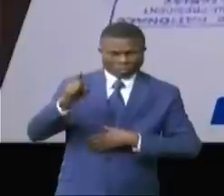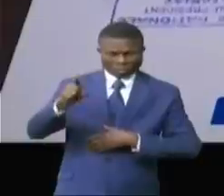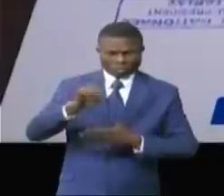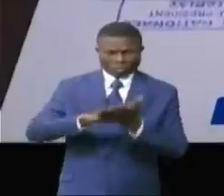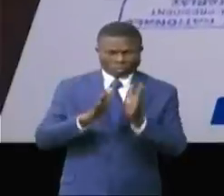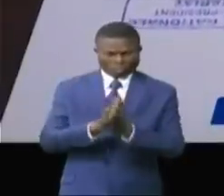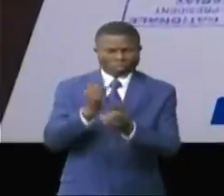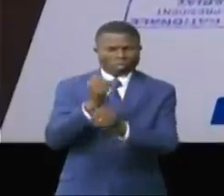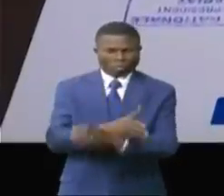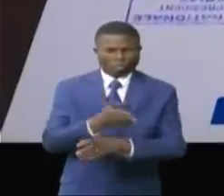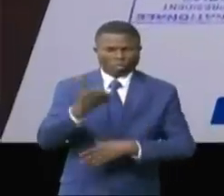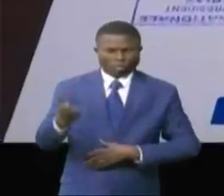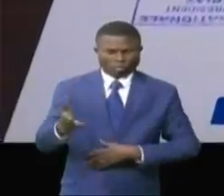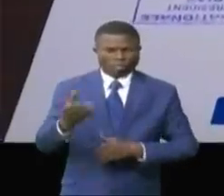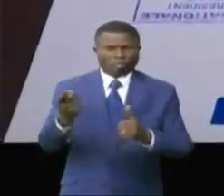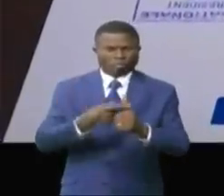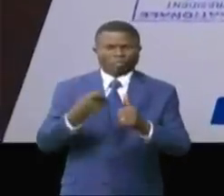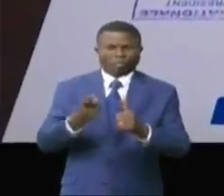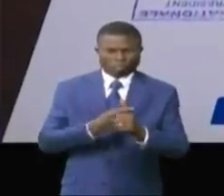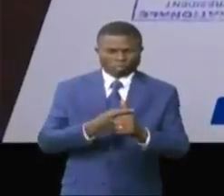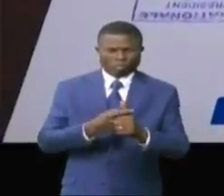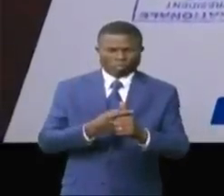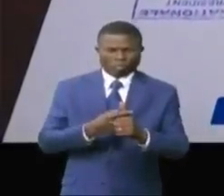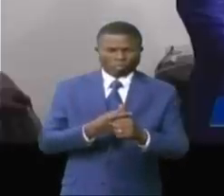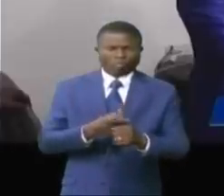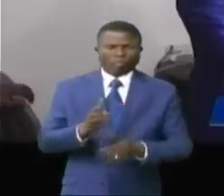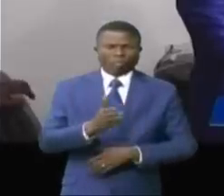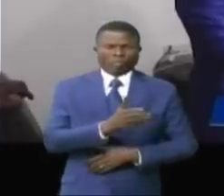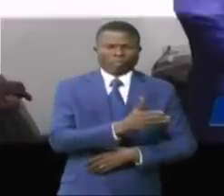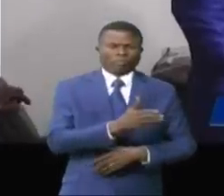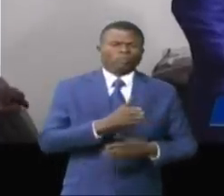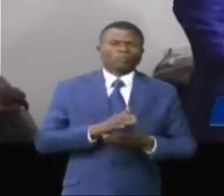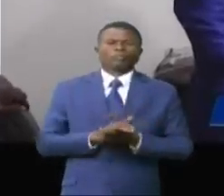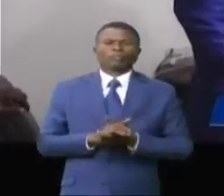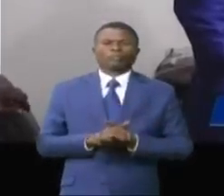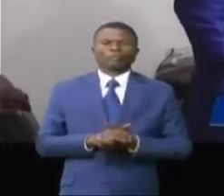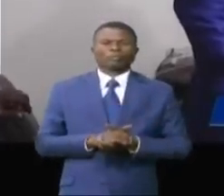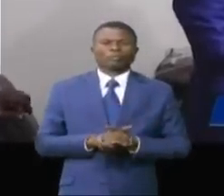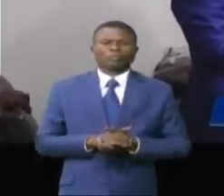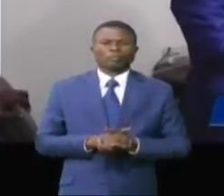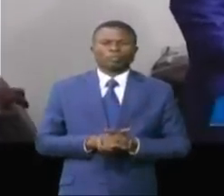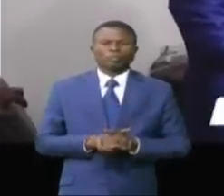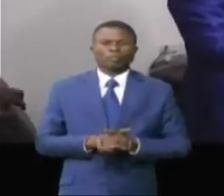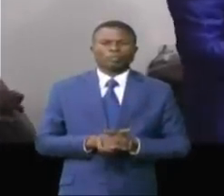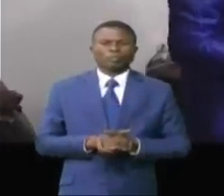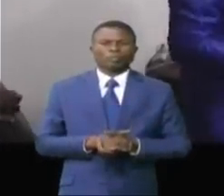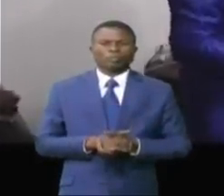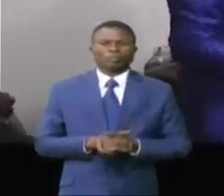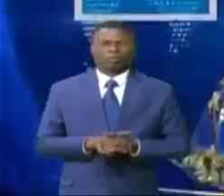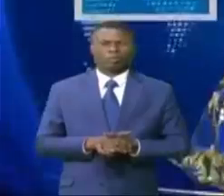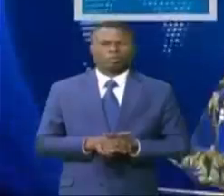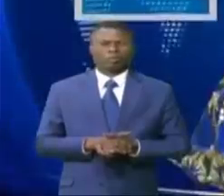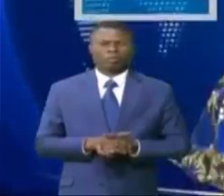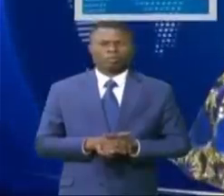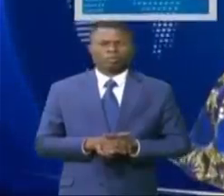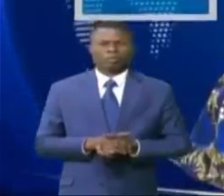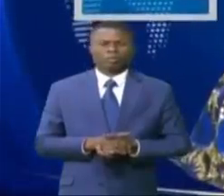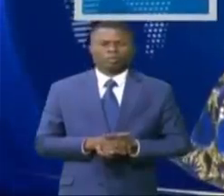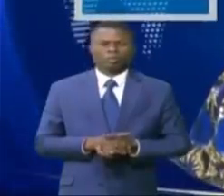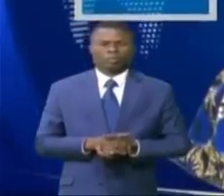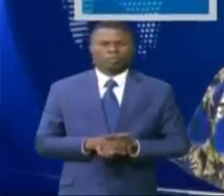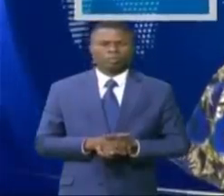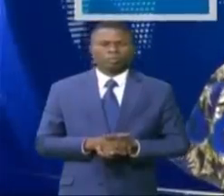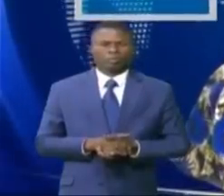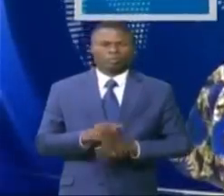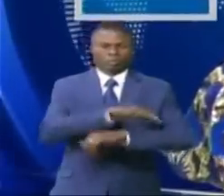soient réalisés, notamment celui de l'électrification de plusieurs contrées du Kassai oriental. Et à la